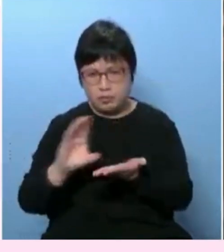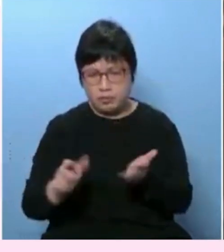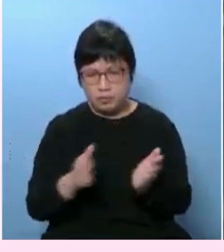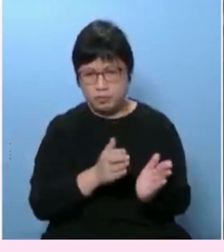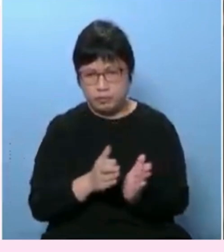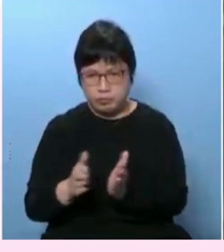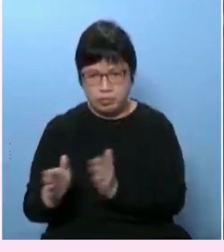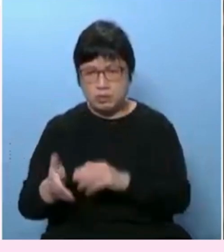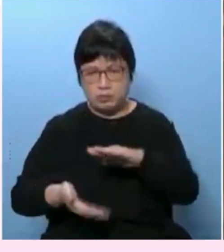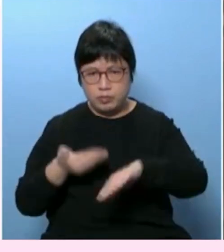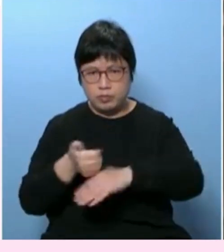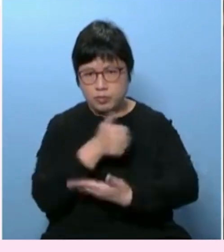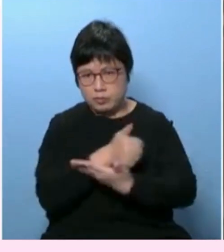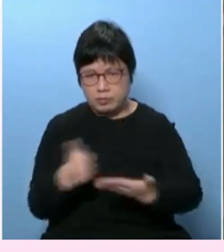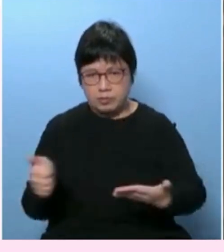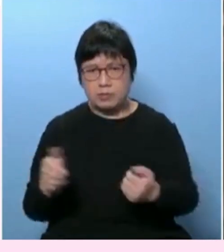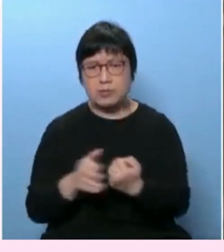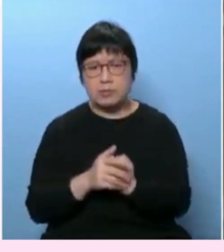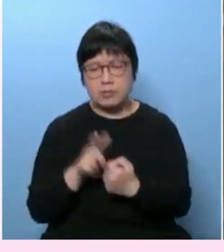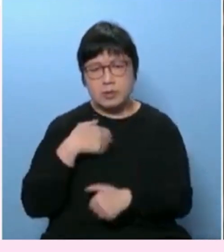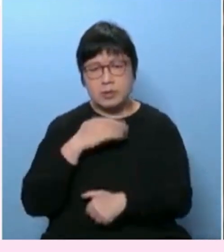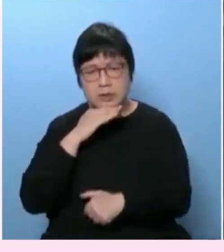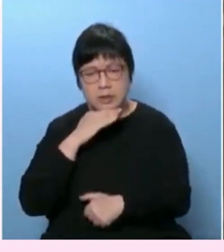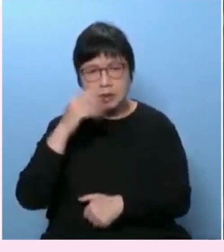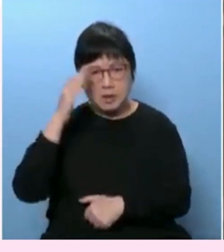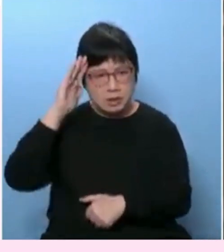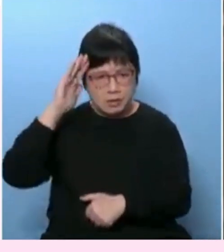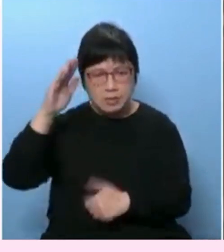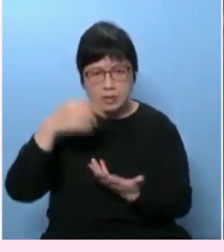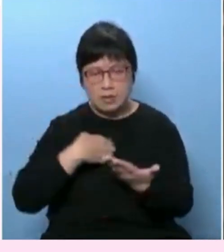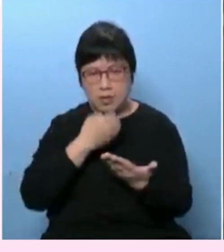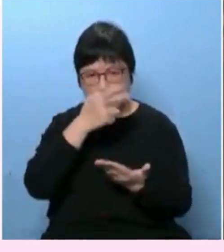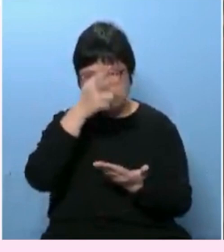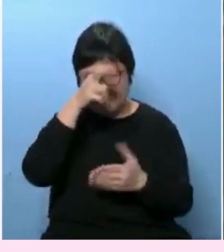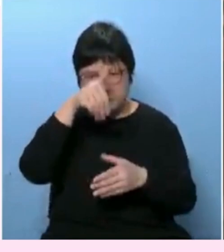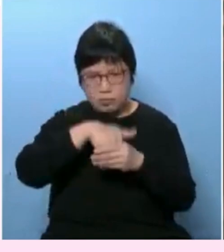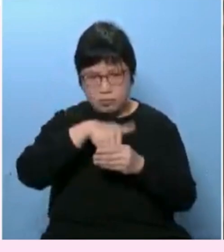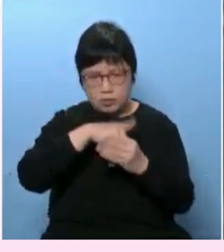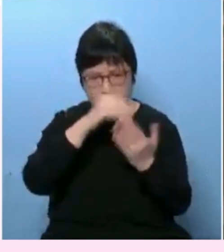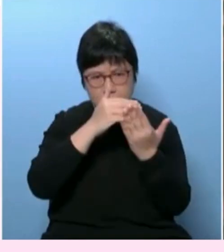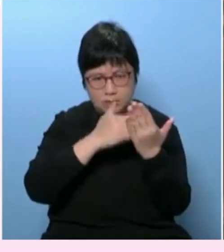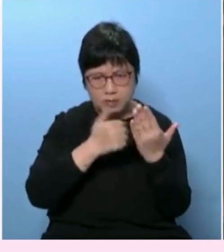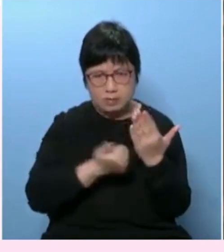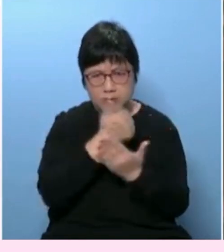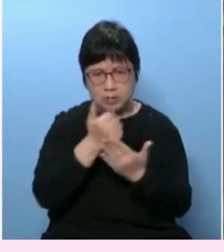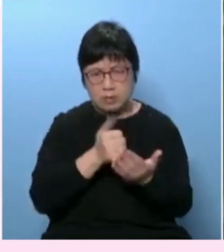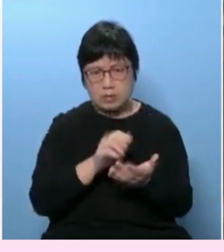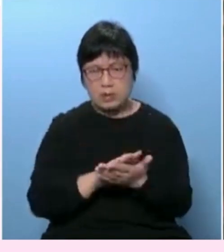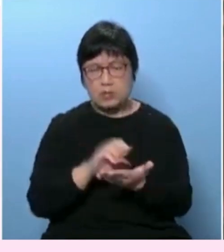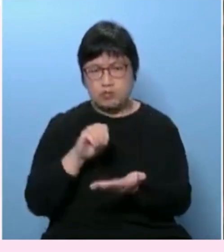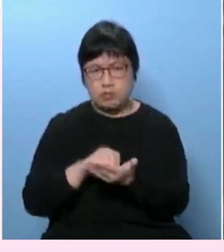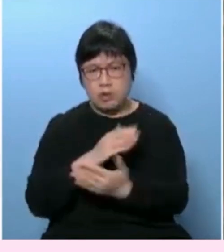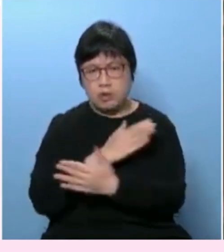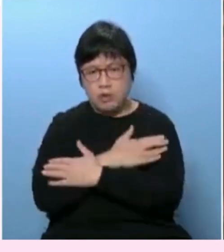是回復順暢。我們期望在完善香港特區選舉制度和落實了愛國